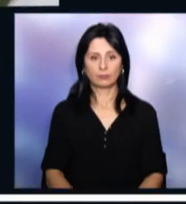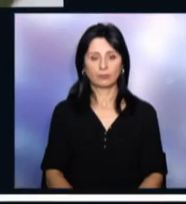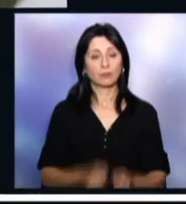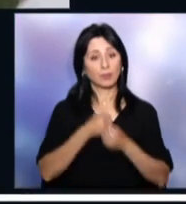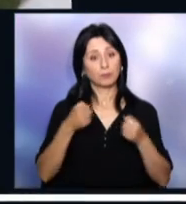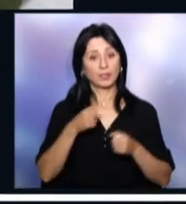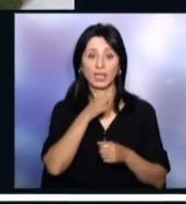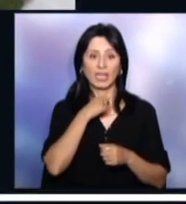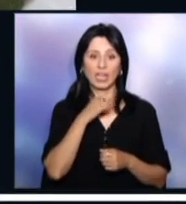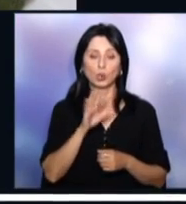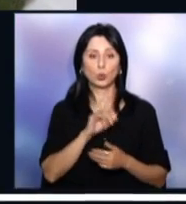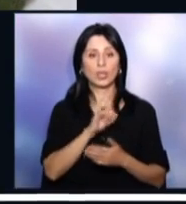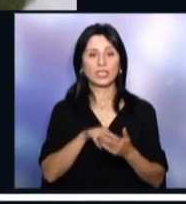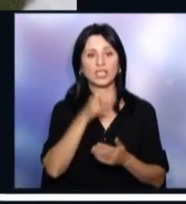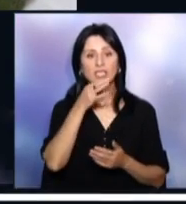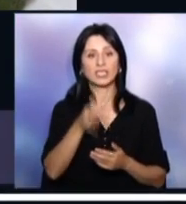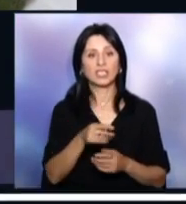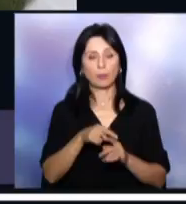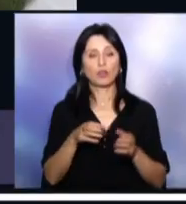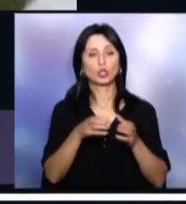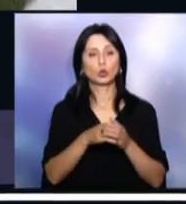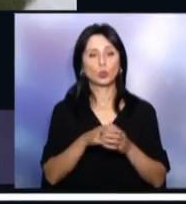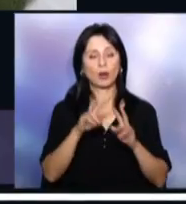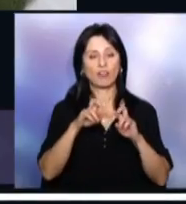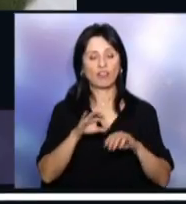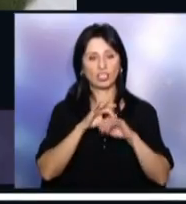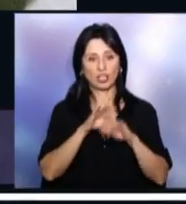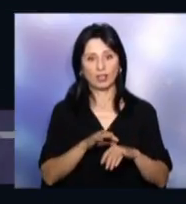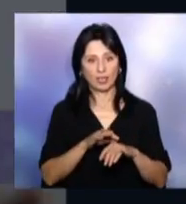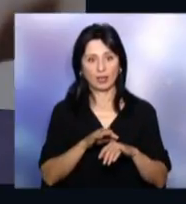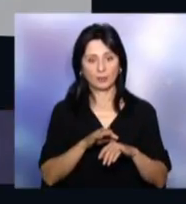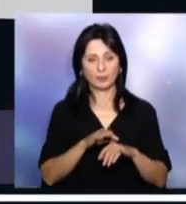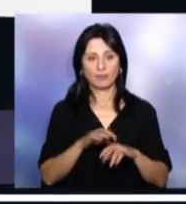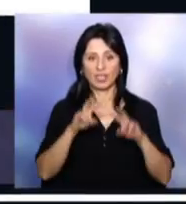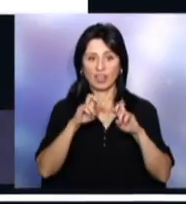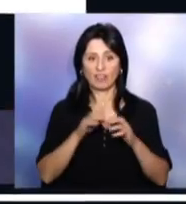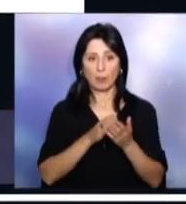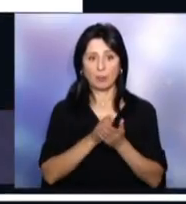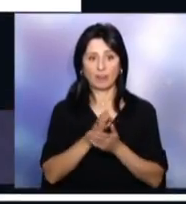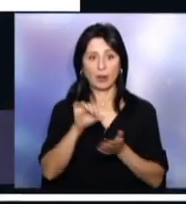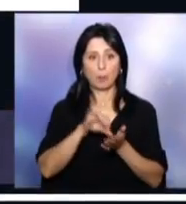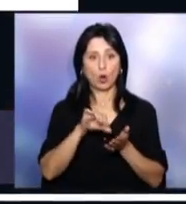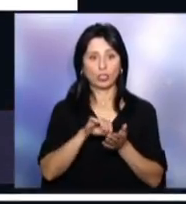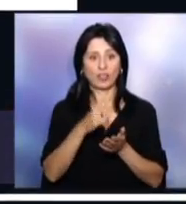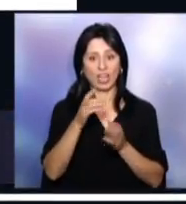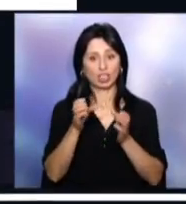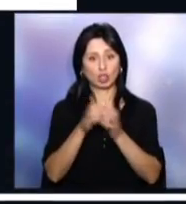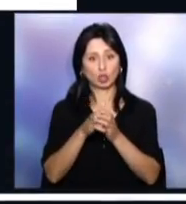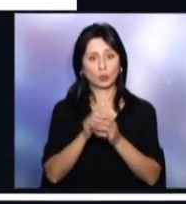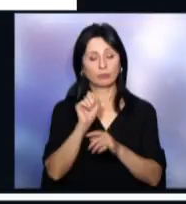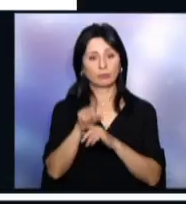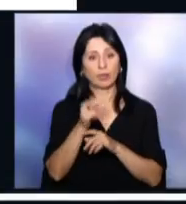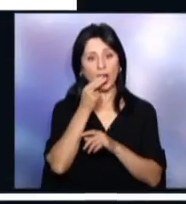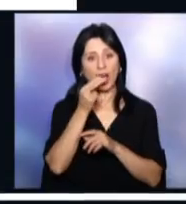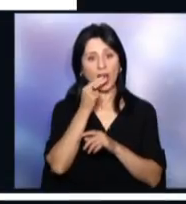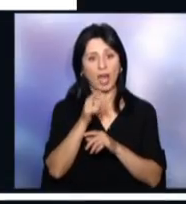გვასუქებს თუ არა ხილი? კითხვის საპასუხოდ ნუტრიციოლოგთა ჯგუფმა კვლევა ჩაატარა. კვლევის ფარგლებში მონაწილეთა ერთ ჯგუფს დაევალა